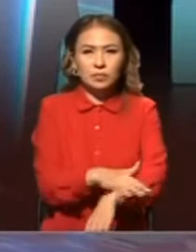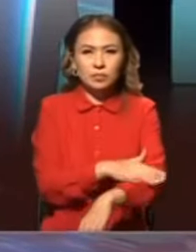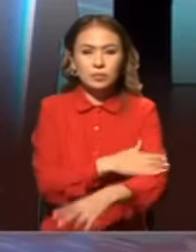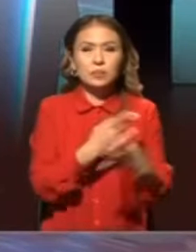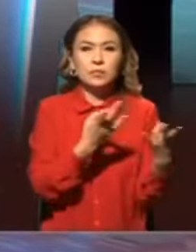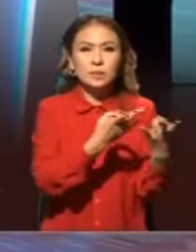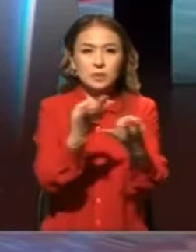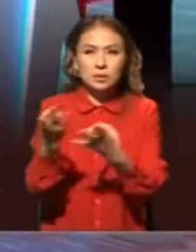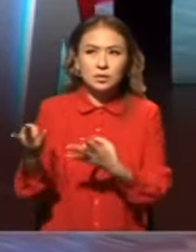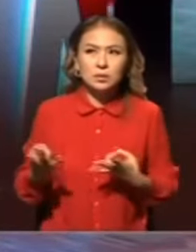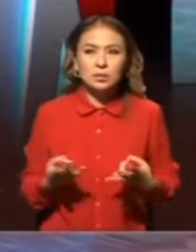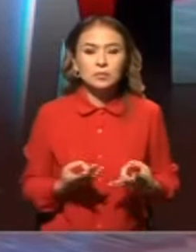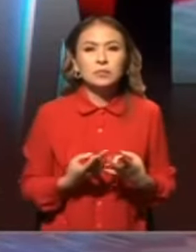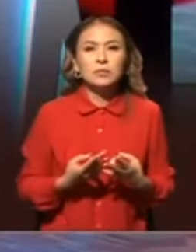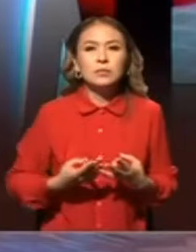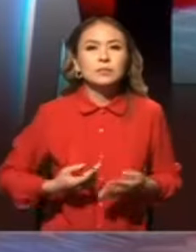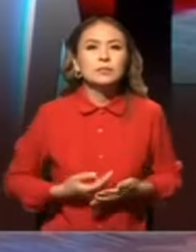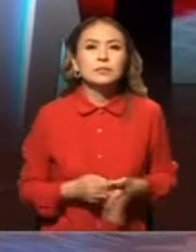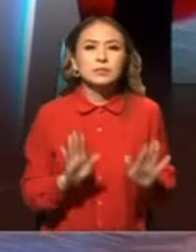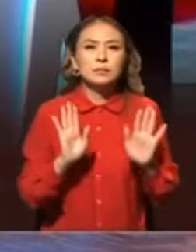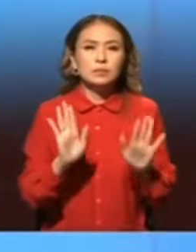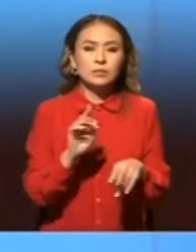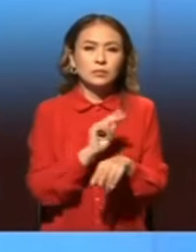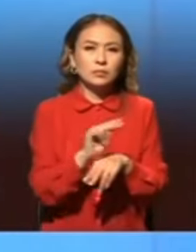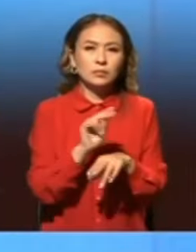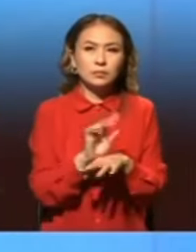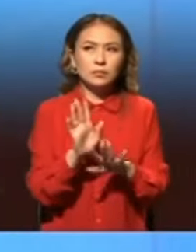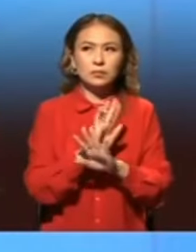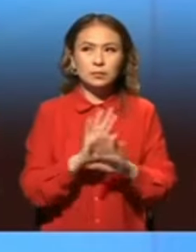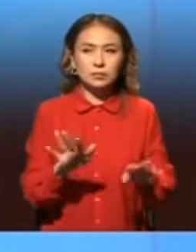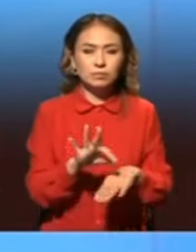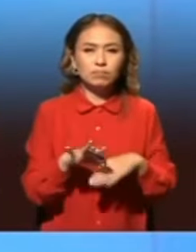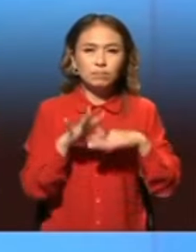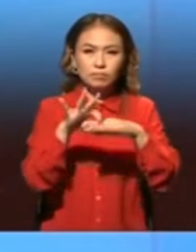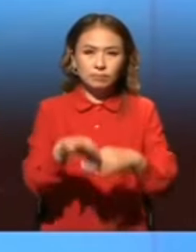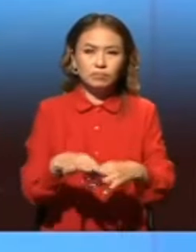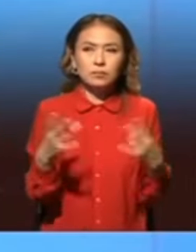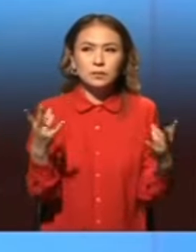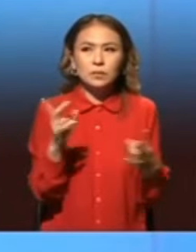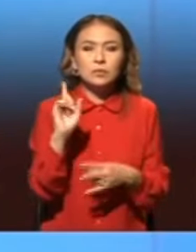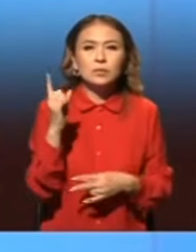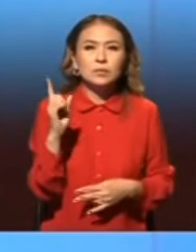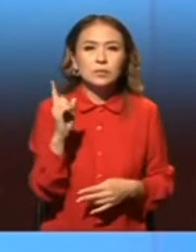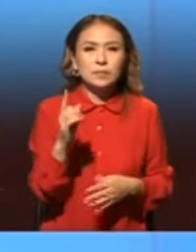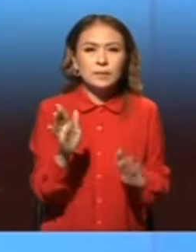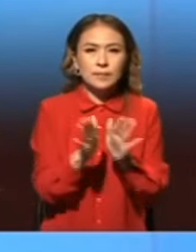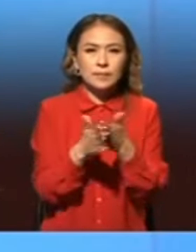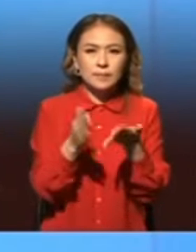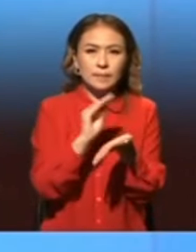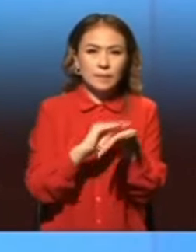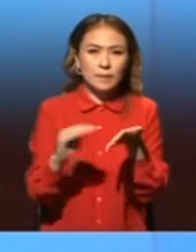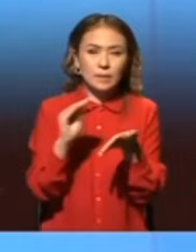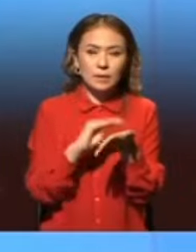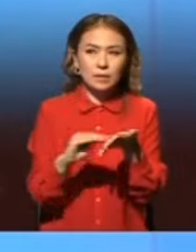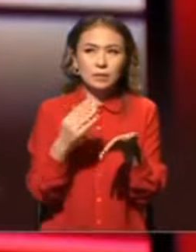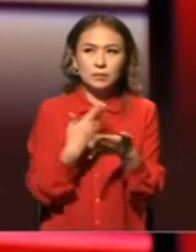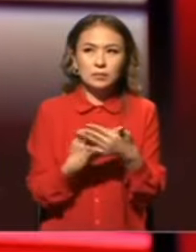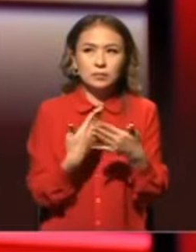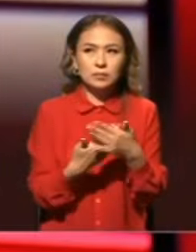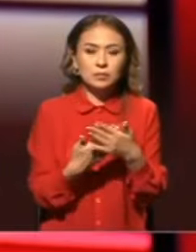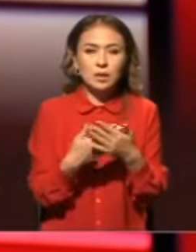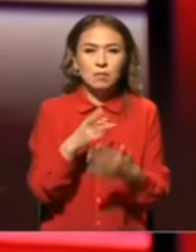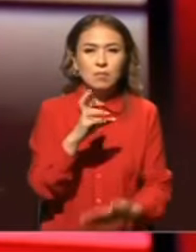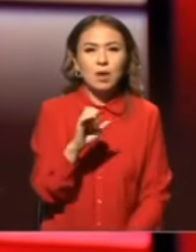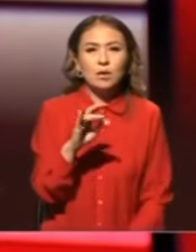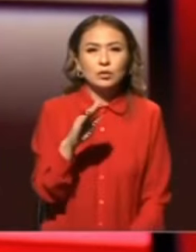деп. Ол осы міне агросауат. Бұл тек қана оқытып қана қоймай, оны сүйемелдеу қажет та. Неге десеңіз, жаңа кітапта жазылған бір бөлек, ал жаңа айтып отыр,